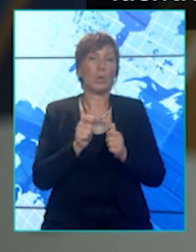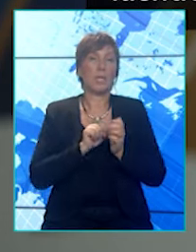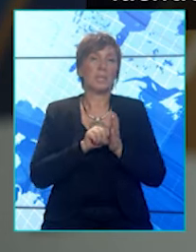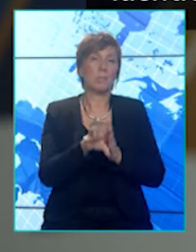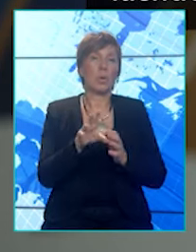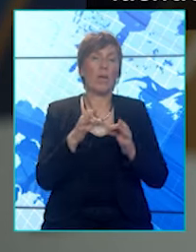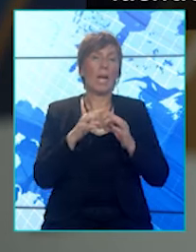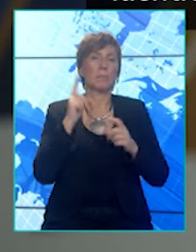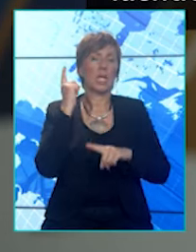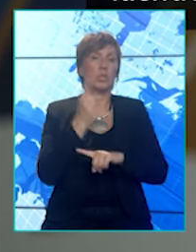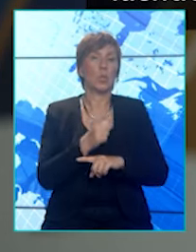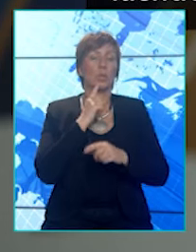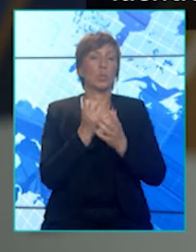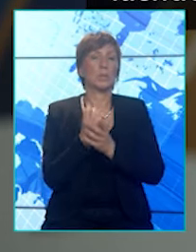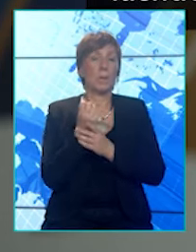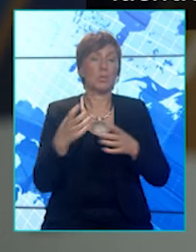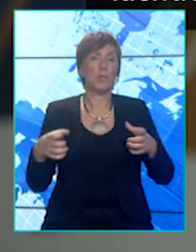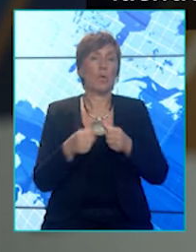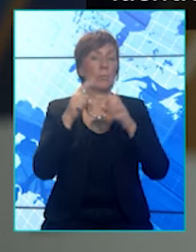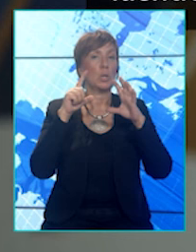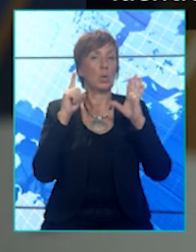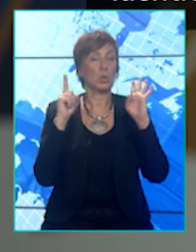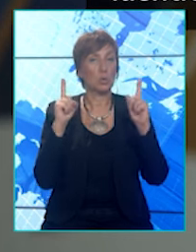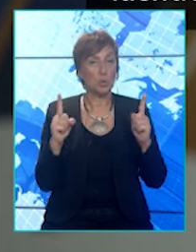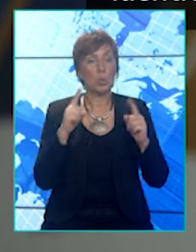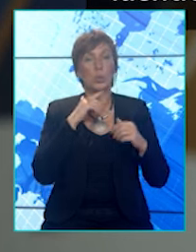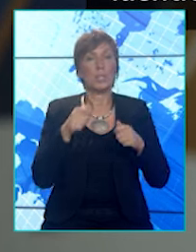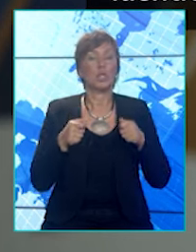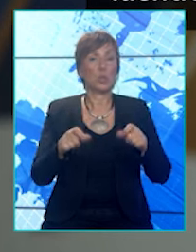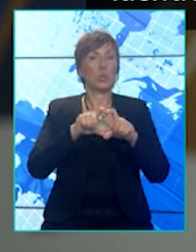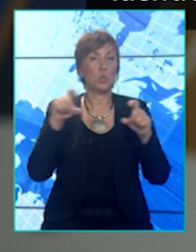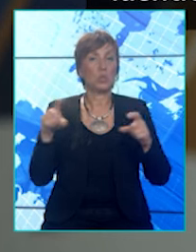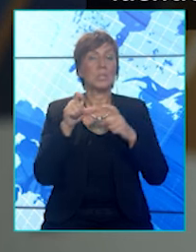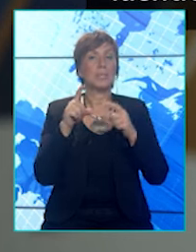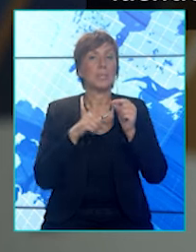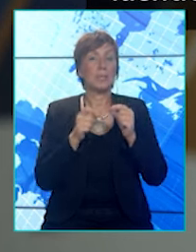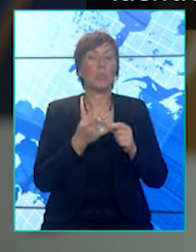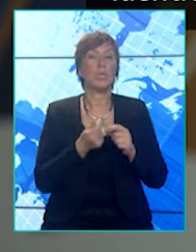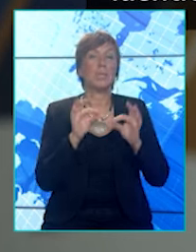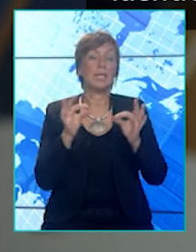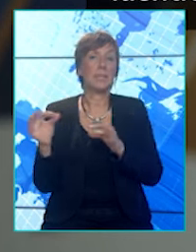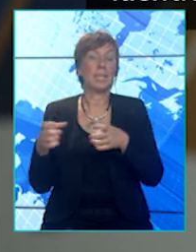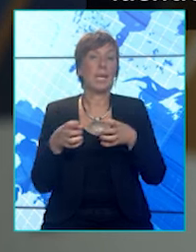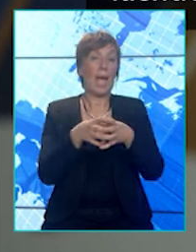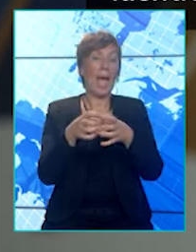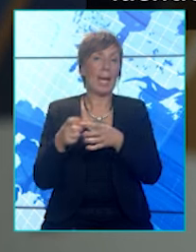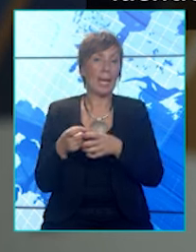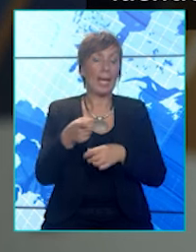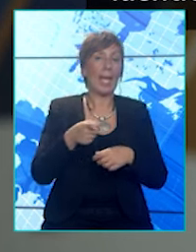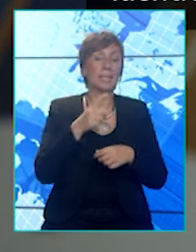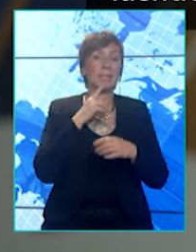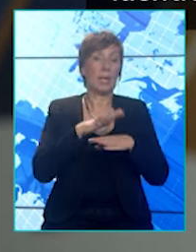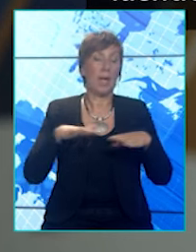sproveo arbitražnu odluku za Brčko, formirao sud i tužilaštvo BiH kao i SIP-u i desetine agencija na nivou Bosne i